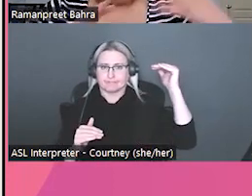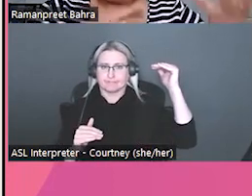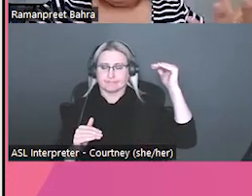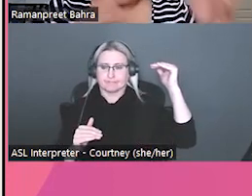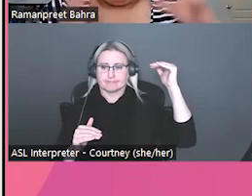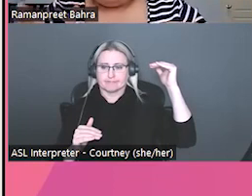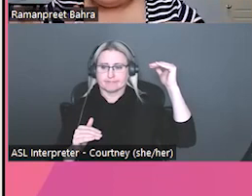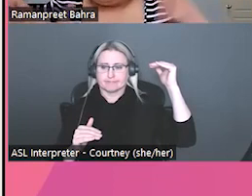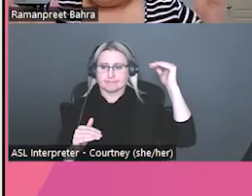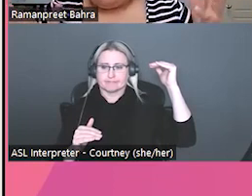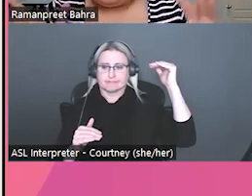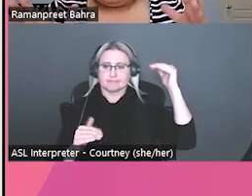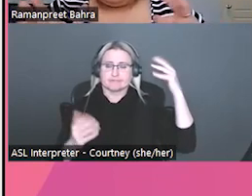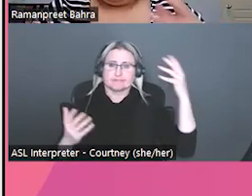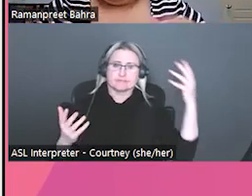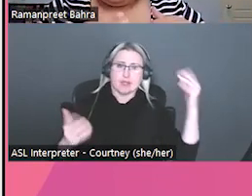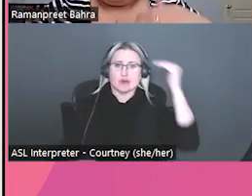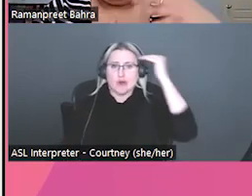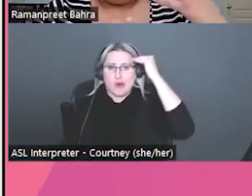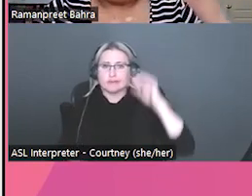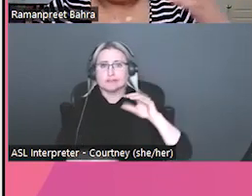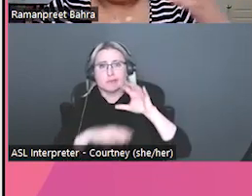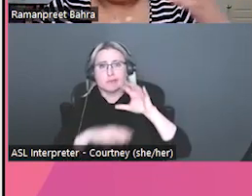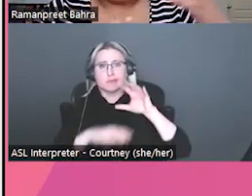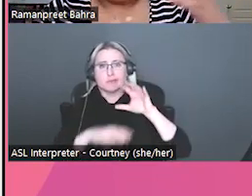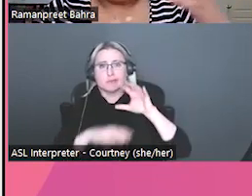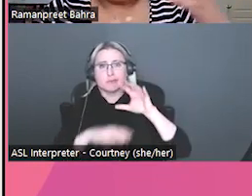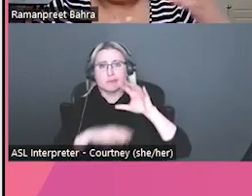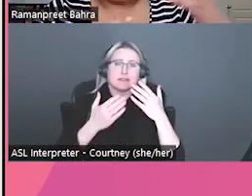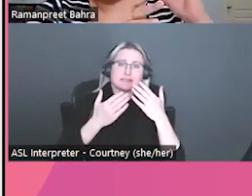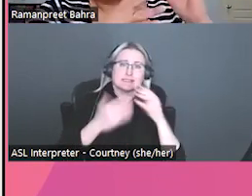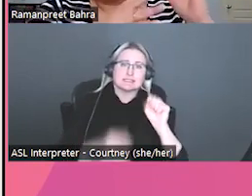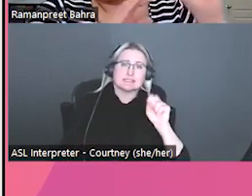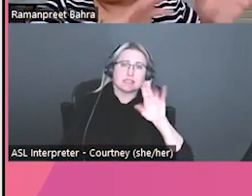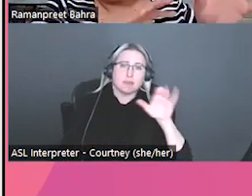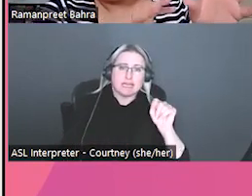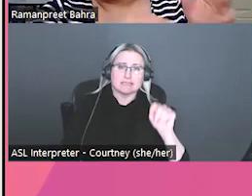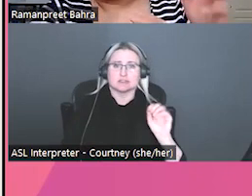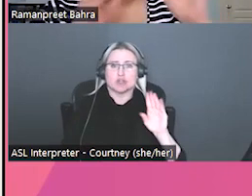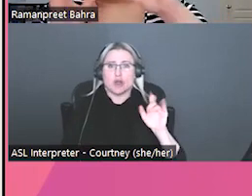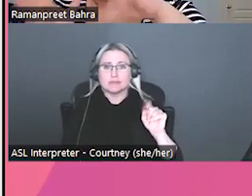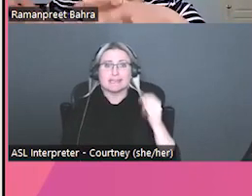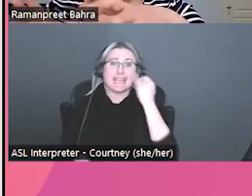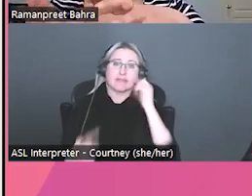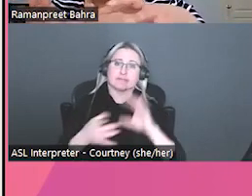éléments jouent sur une échelle de supériorité et d'infériorité, même que dans le cas du